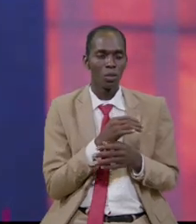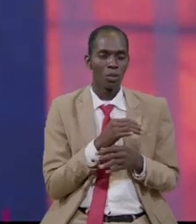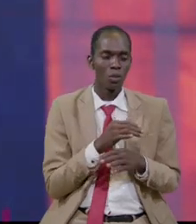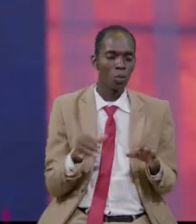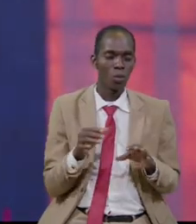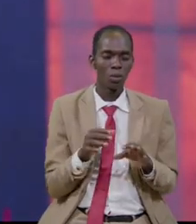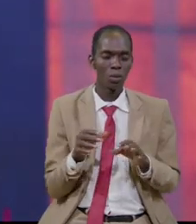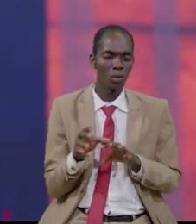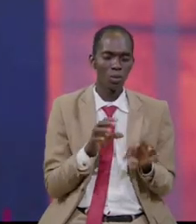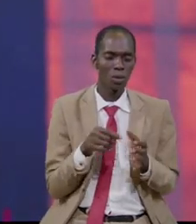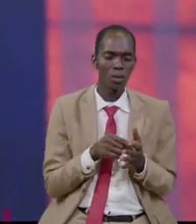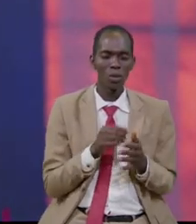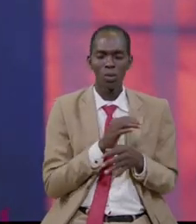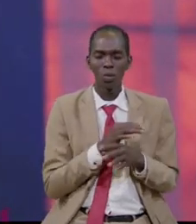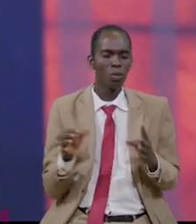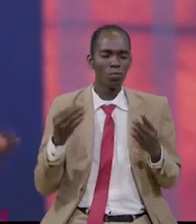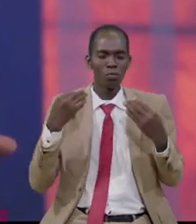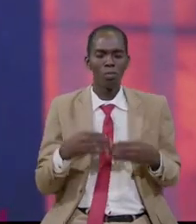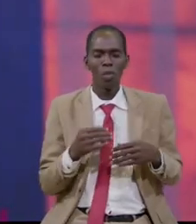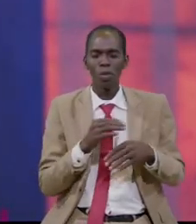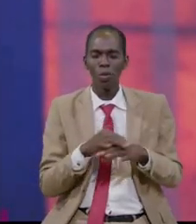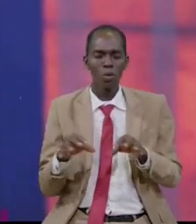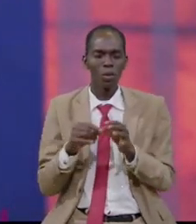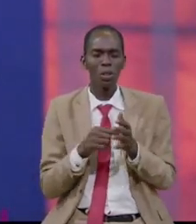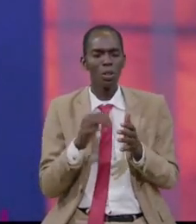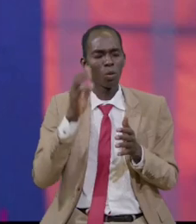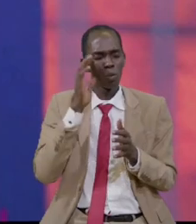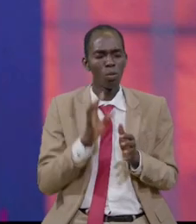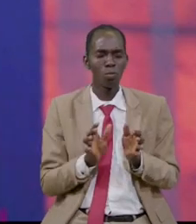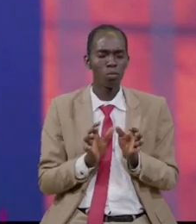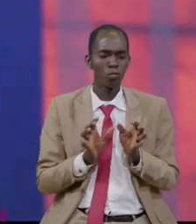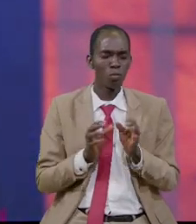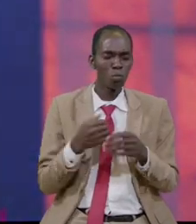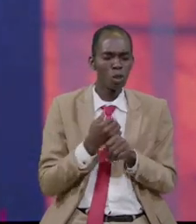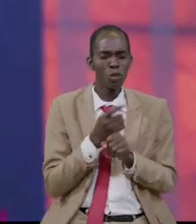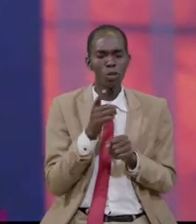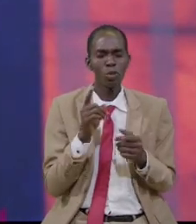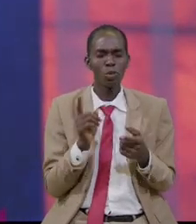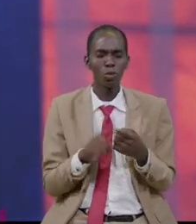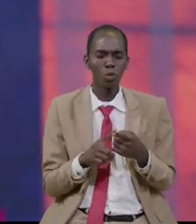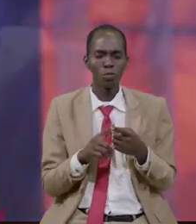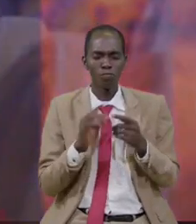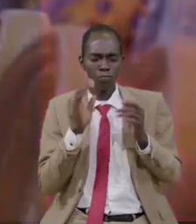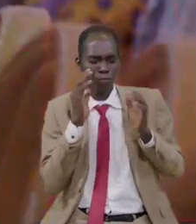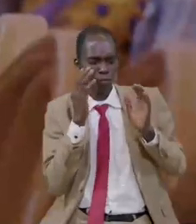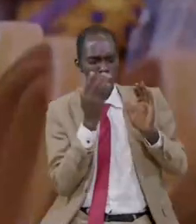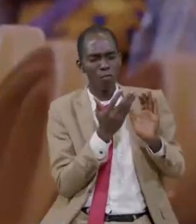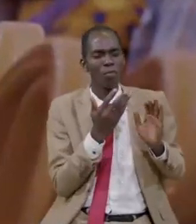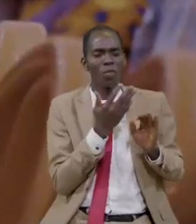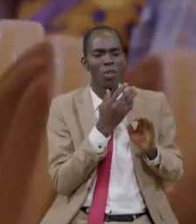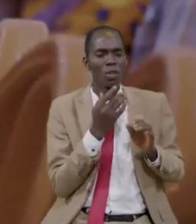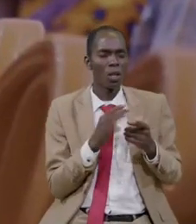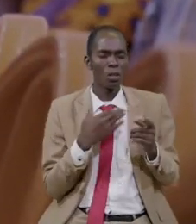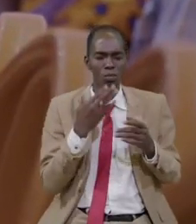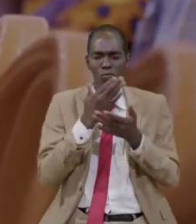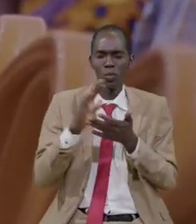ne va pas là-bas. Et ils tirent seulement jusqu'à ce qu'ils amènent à vous détourner du Sauveur.